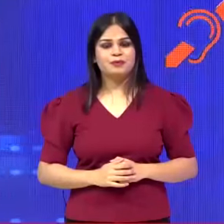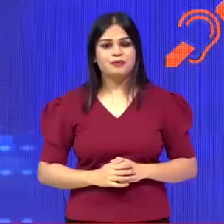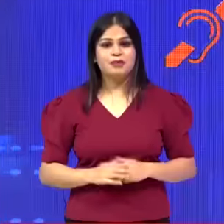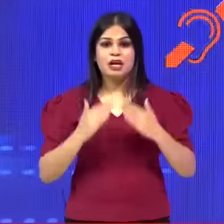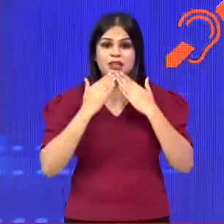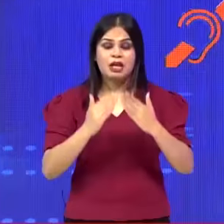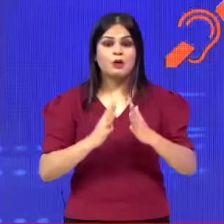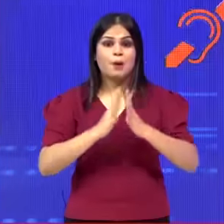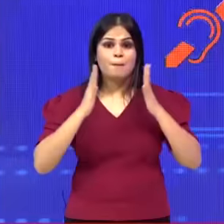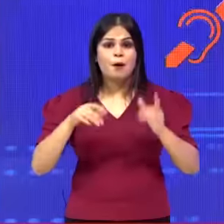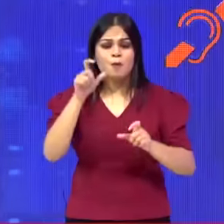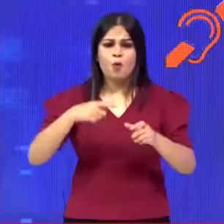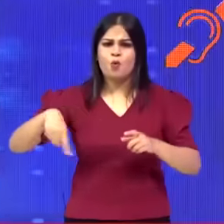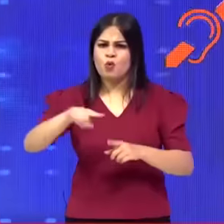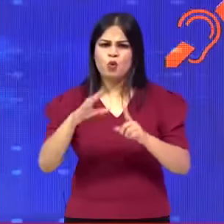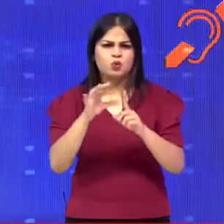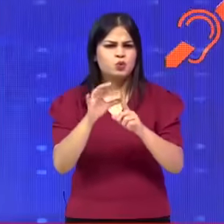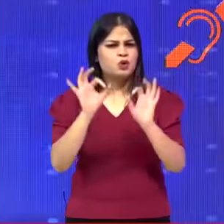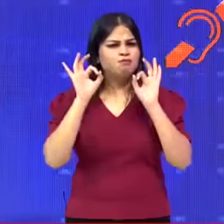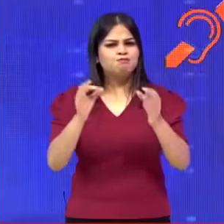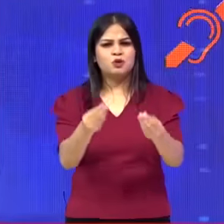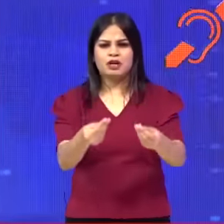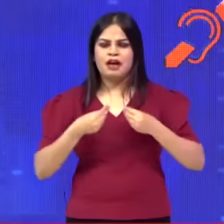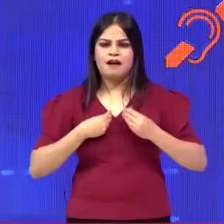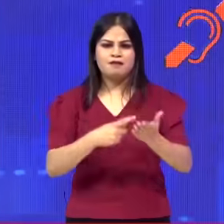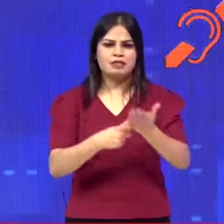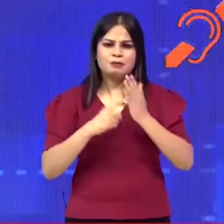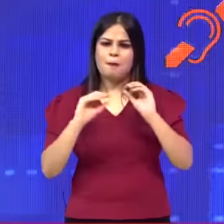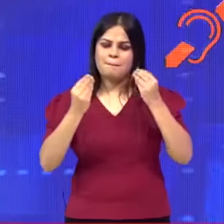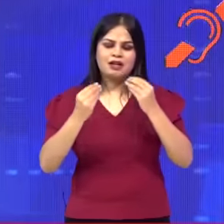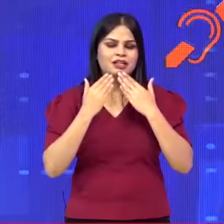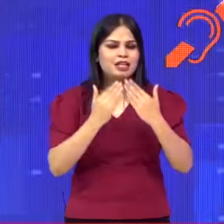Thank you very much. You've been a very, very good audience and really,